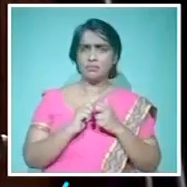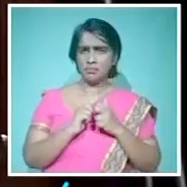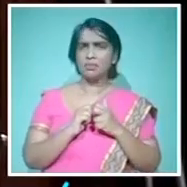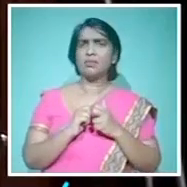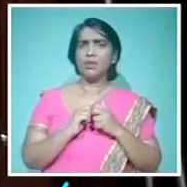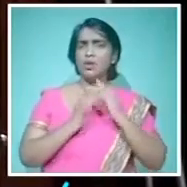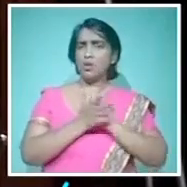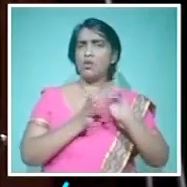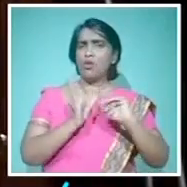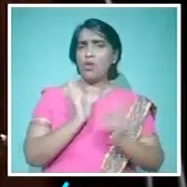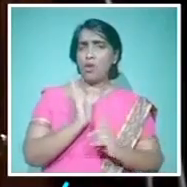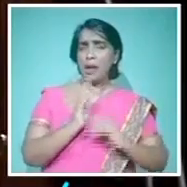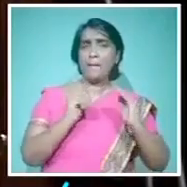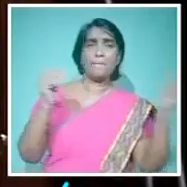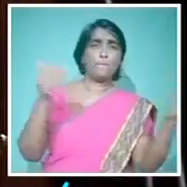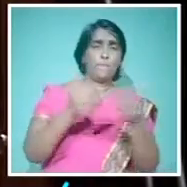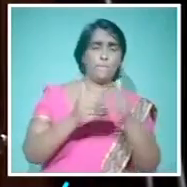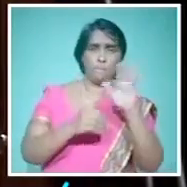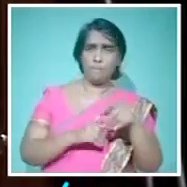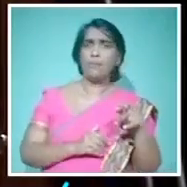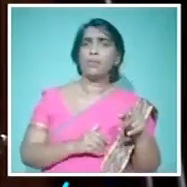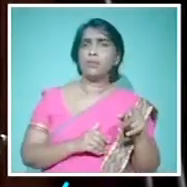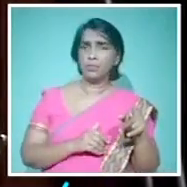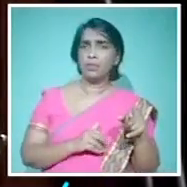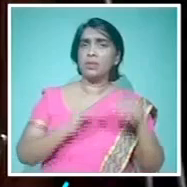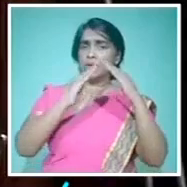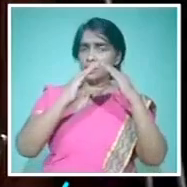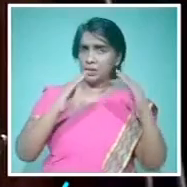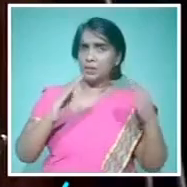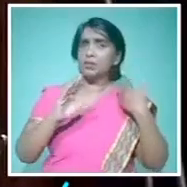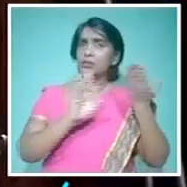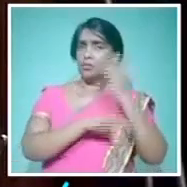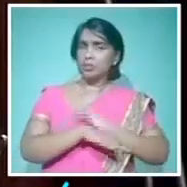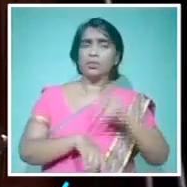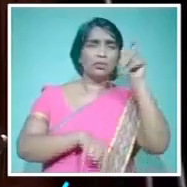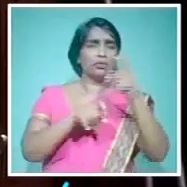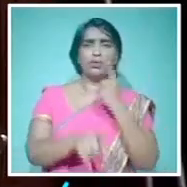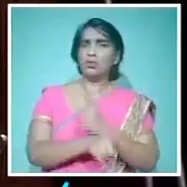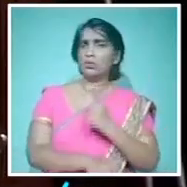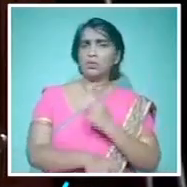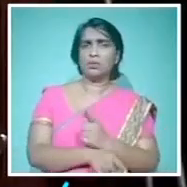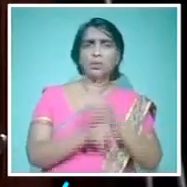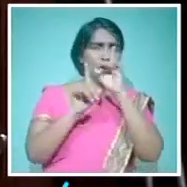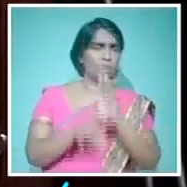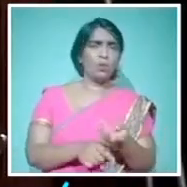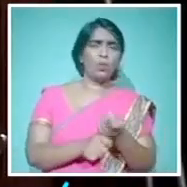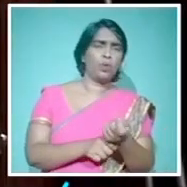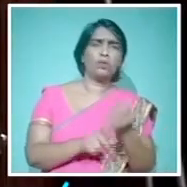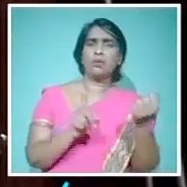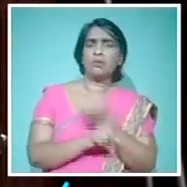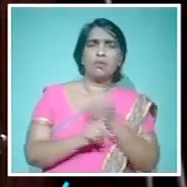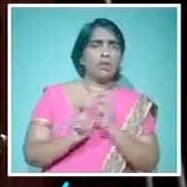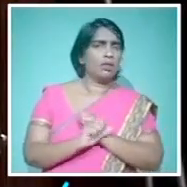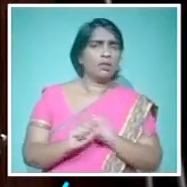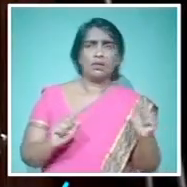ඔබේසේකර ශාලාව පසුපස තියෙන මේ නිවාසයේ මීට පෙර හිටපු කිසිම ගුරුවරයෙකුට මේ විදිහට බලපෑමට ලක්ුණේ